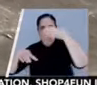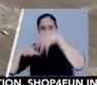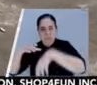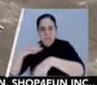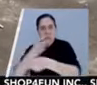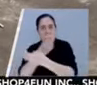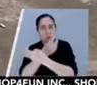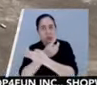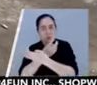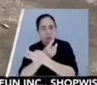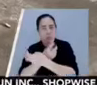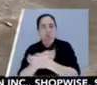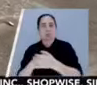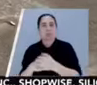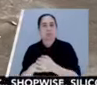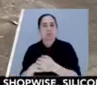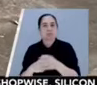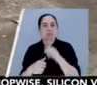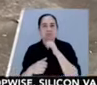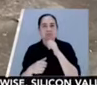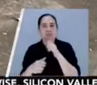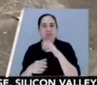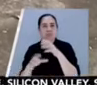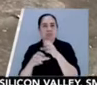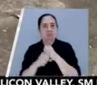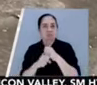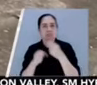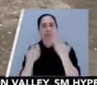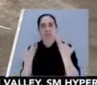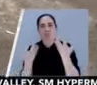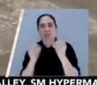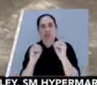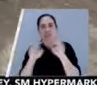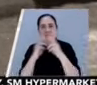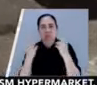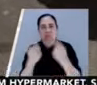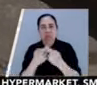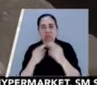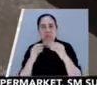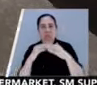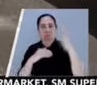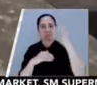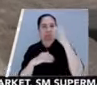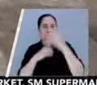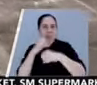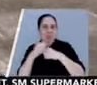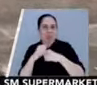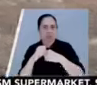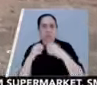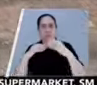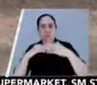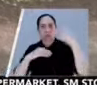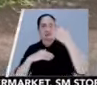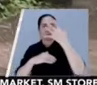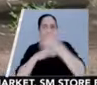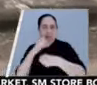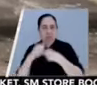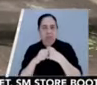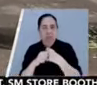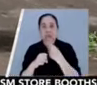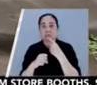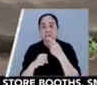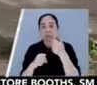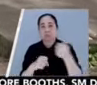mga labi ng hindi na kine-claim ng kanilang mga kaanak ng walong taon o higit sa limang taong palugit ayon sa pamunuan